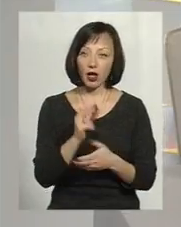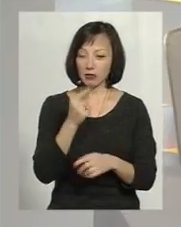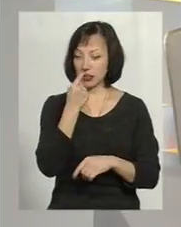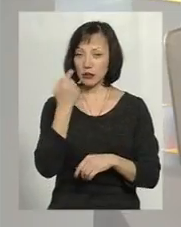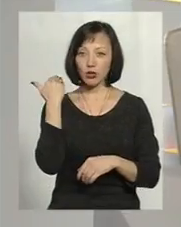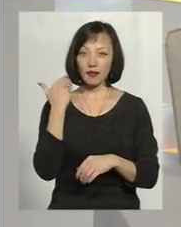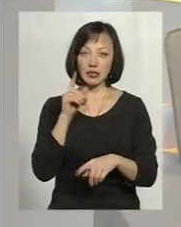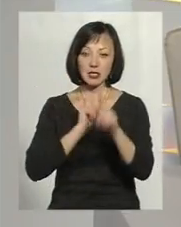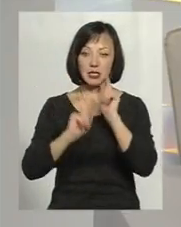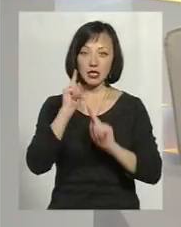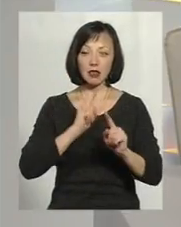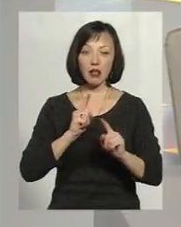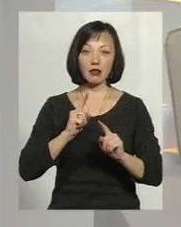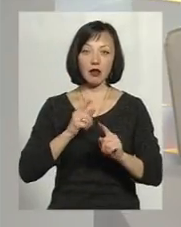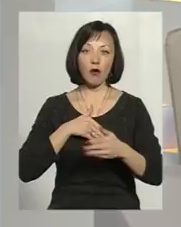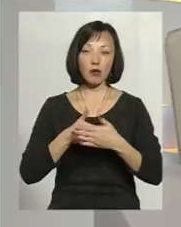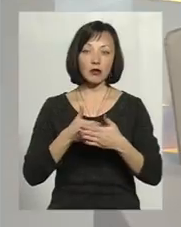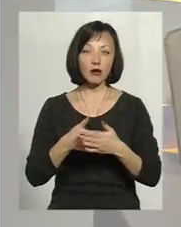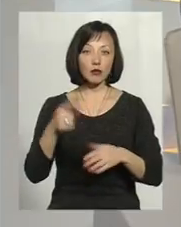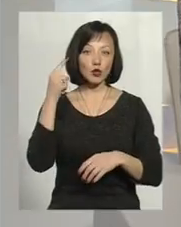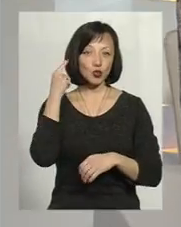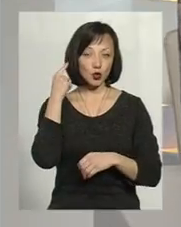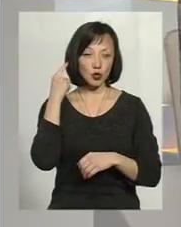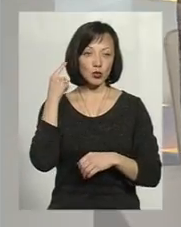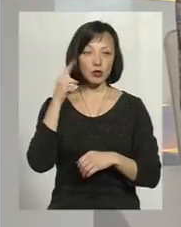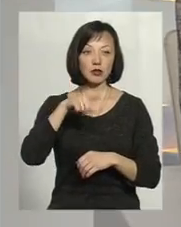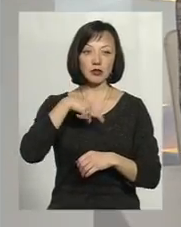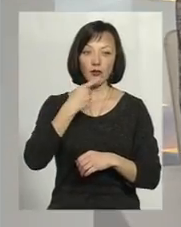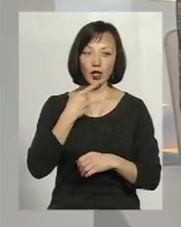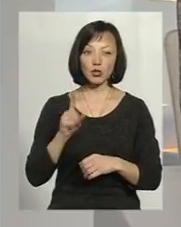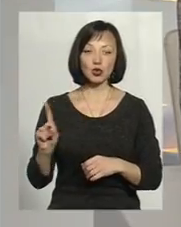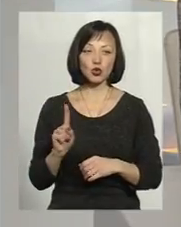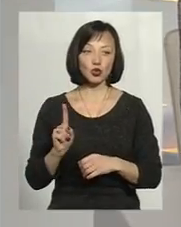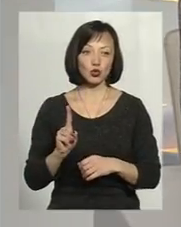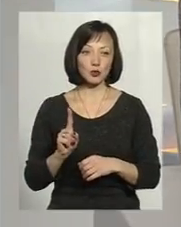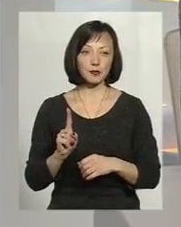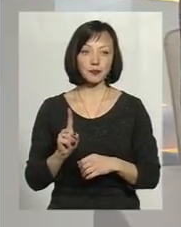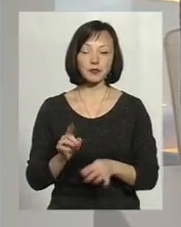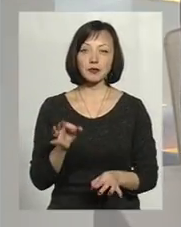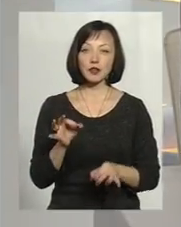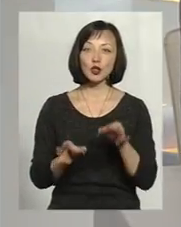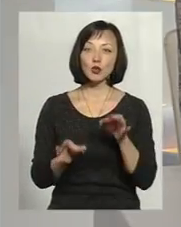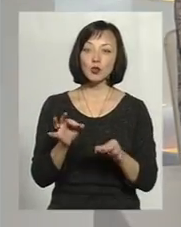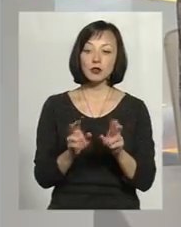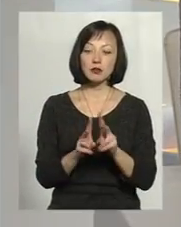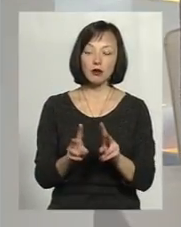нещодавно на засіданні громадської ради довелося почути твердження, що судитися з тими,